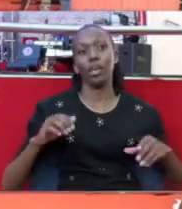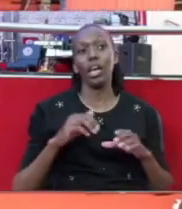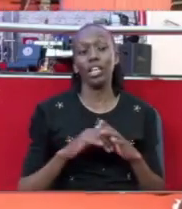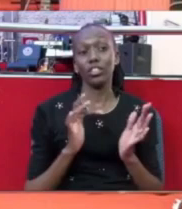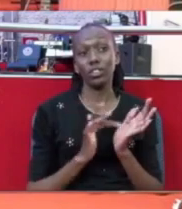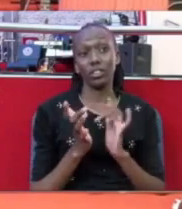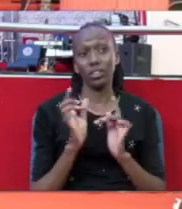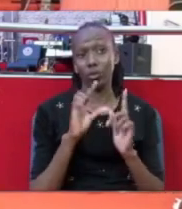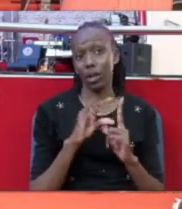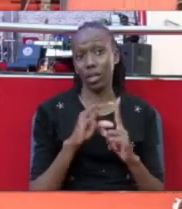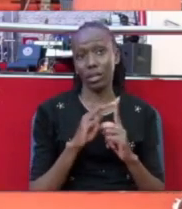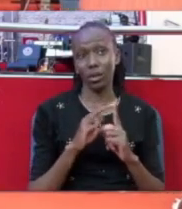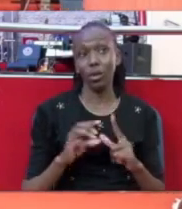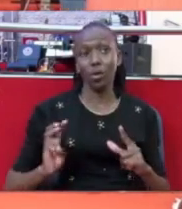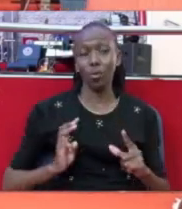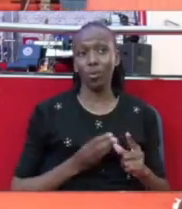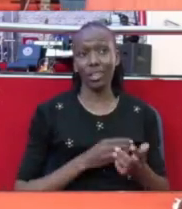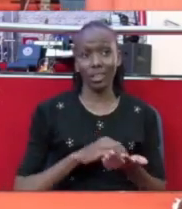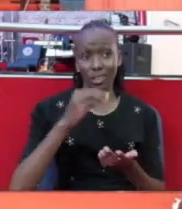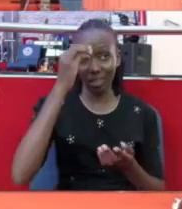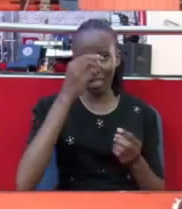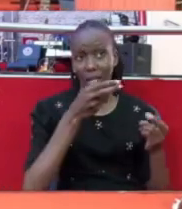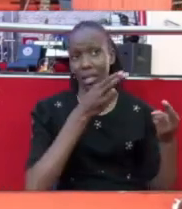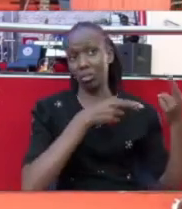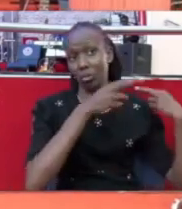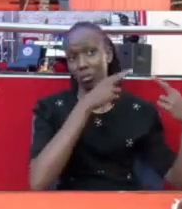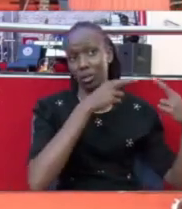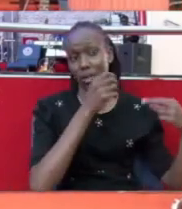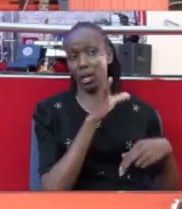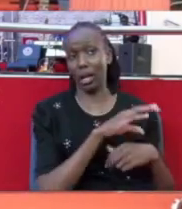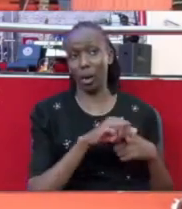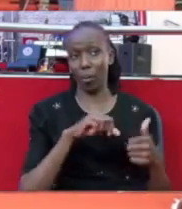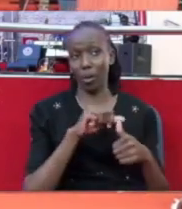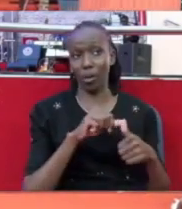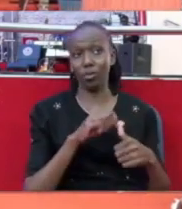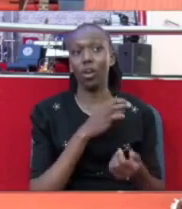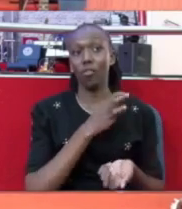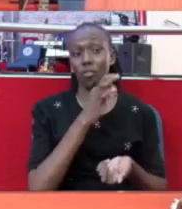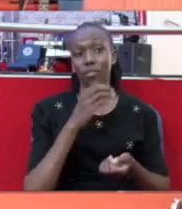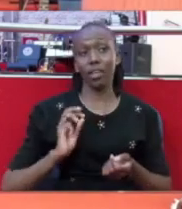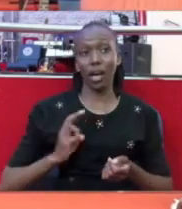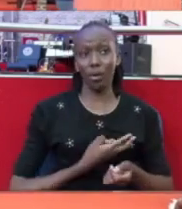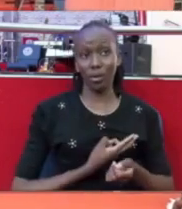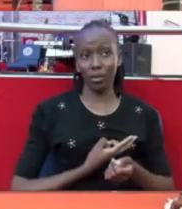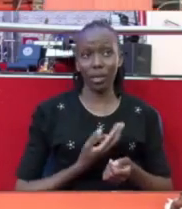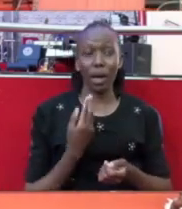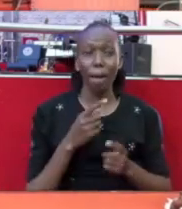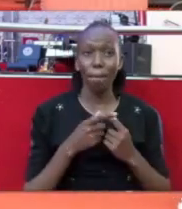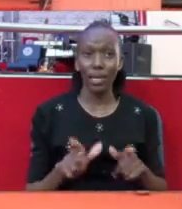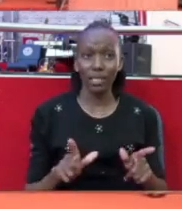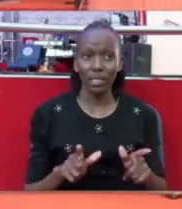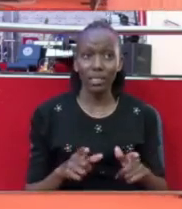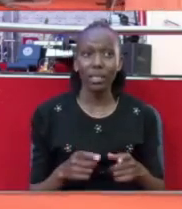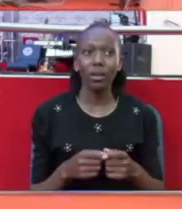faith. Katika maandiko hatutasoma tu historia ya imani yetu. But we read about the principles that we can